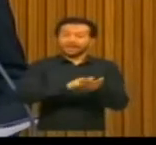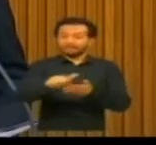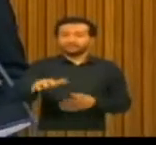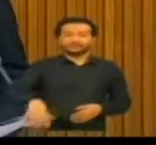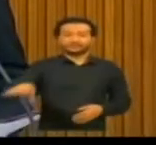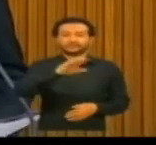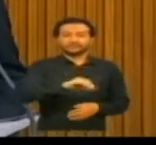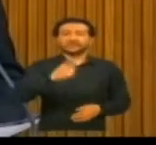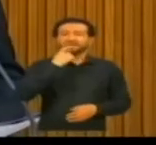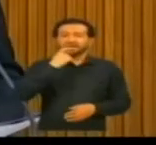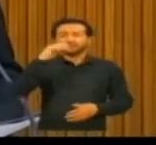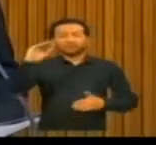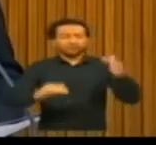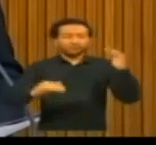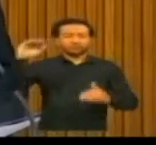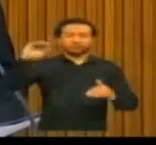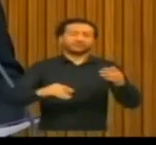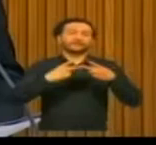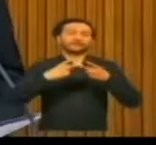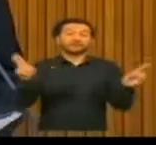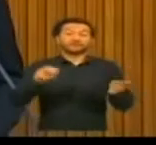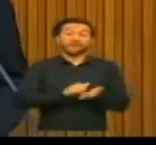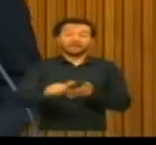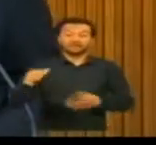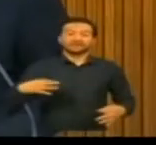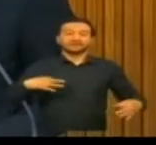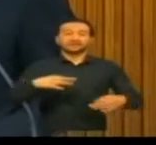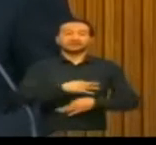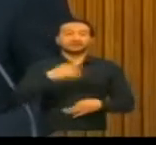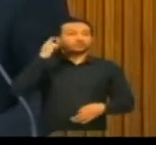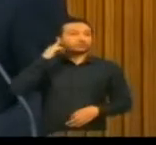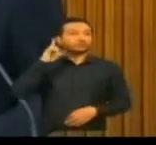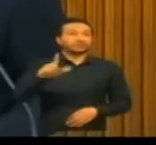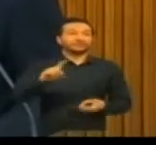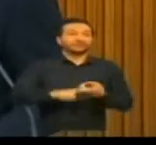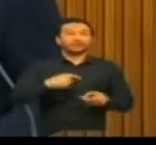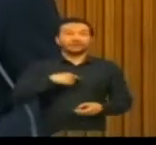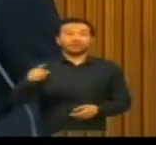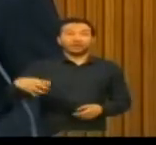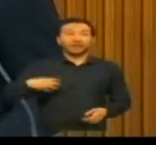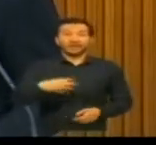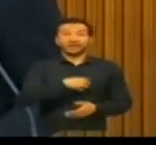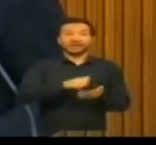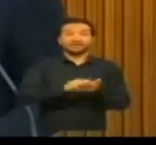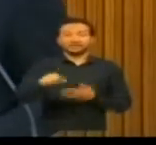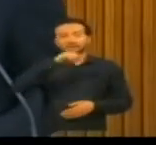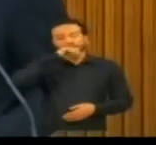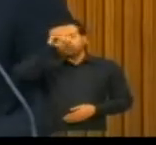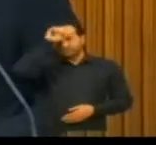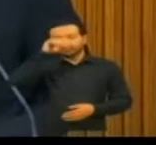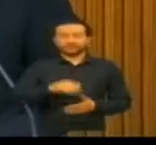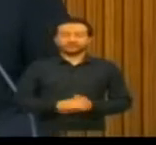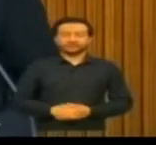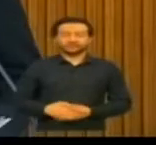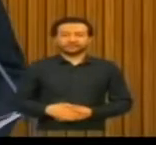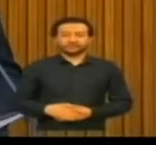Bütün annelerin yaşı ne olursa olsun hepimizin saygı duyması gerekir ve ben o annelerin tümünün ellerinden öpüyorum.